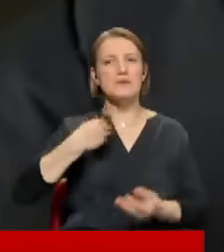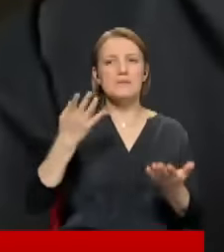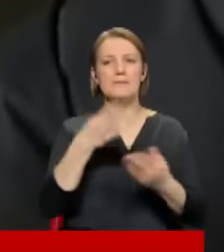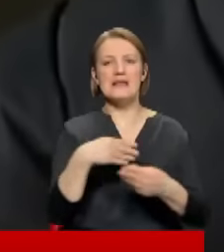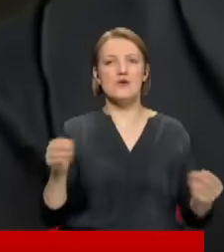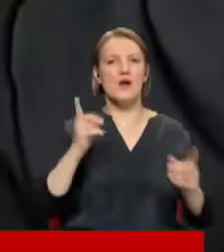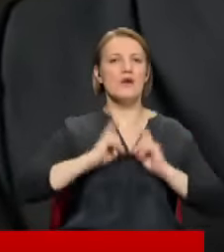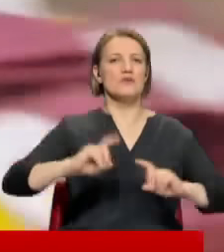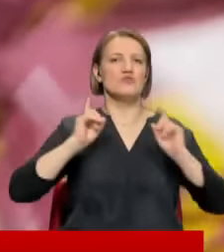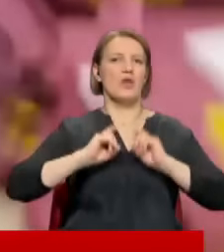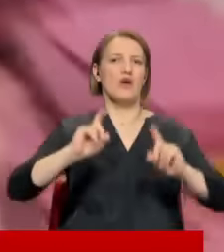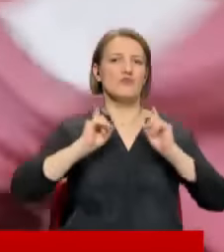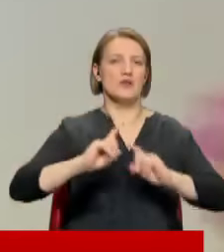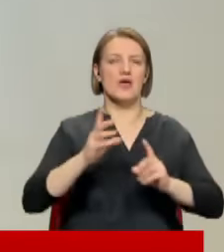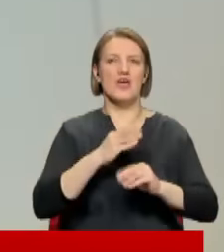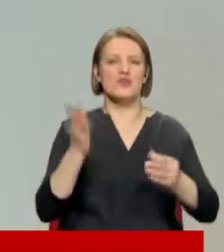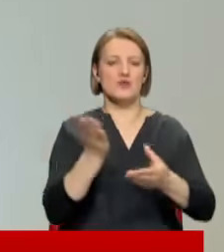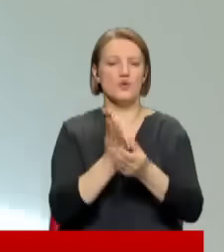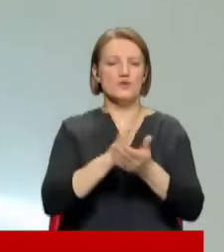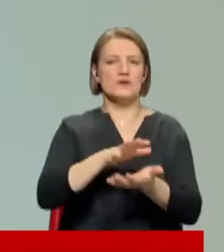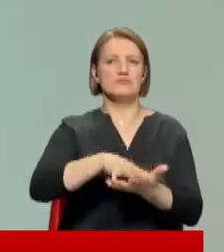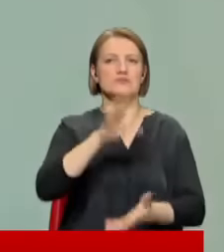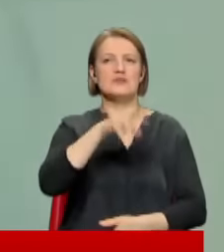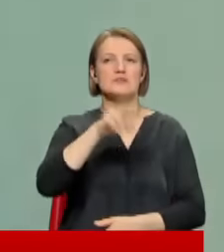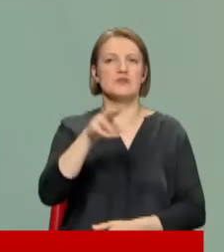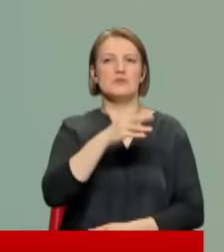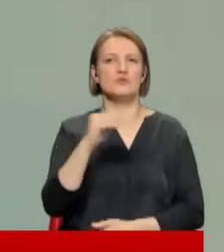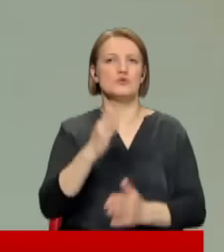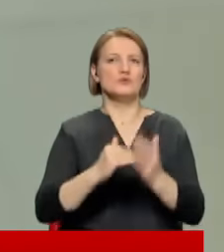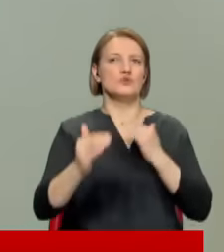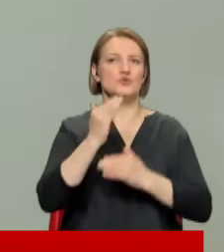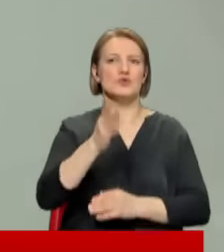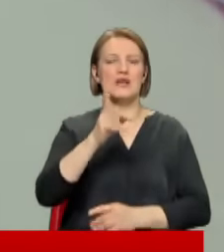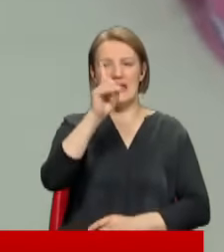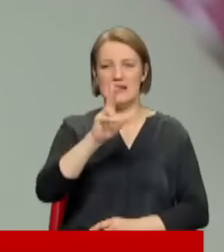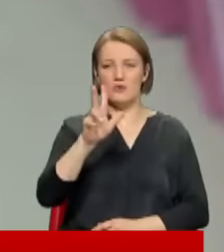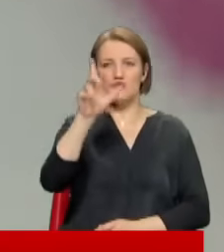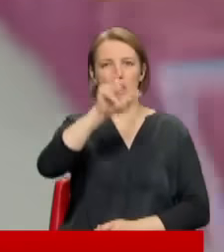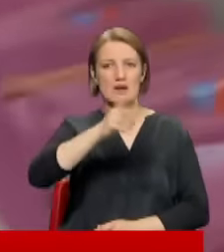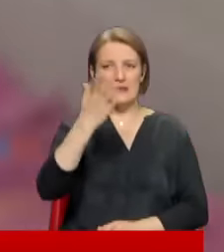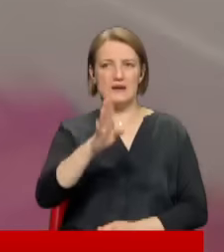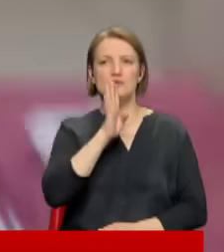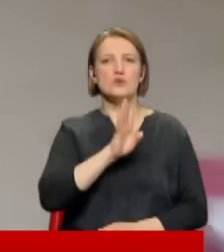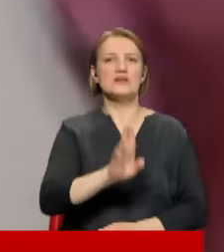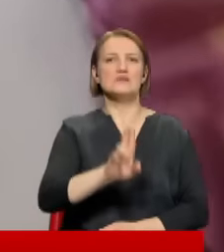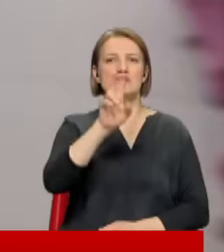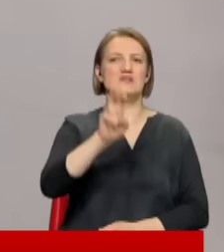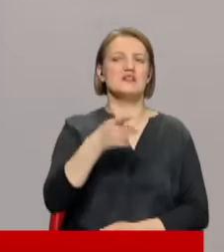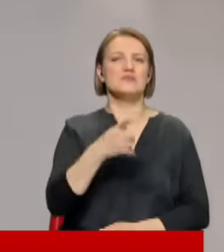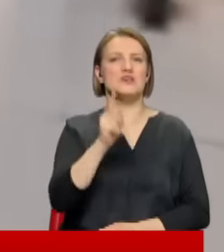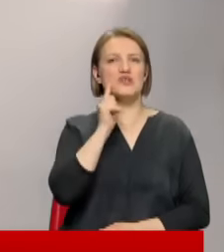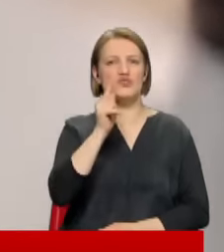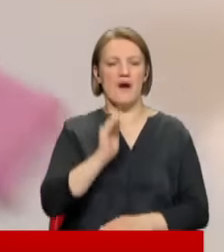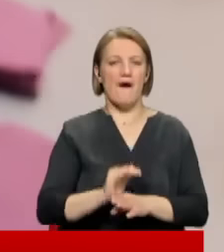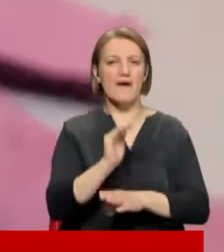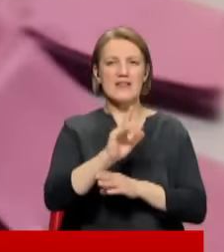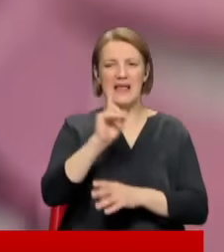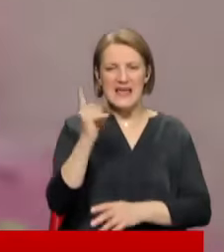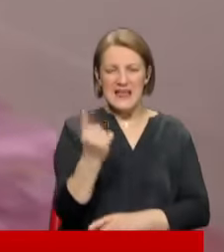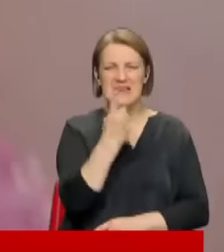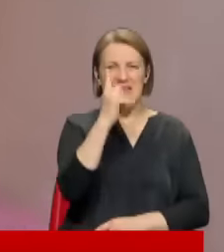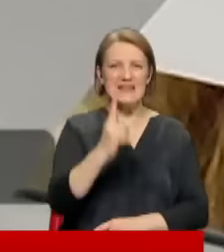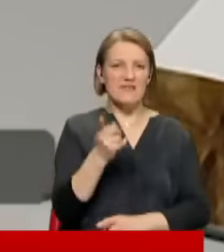Milyonlar icra takibinde. İcra dosyası sayısı 22 milyonu aştı. İlk 3 ayda ise 478 bin kişi hayatında ilk